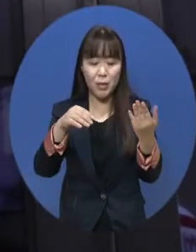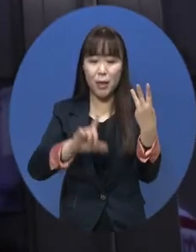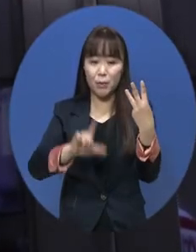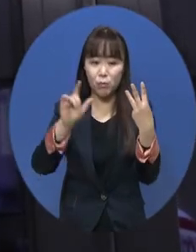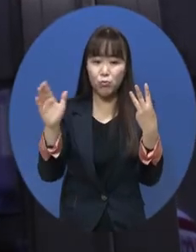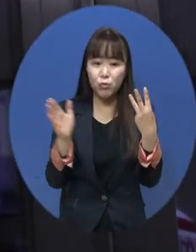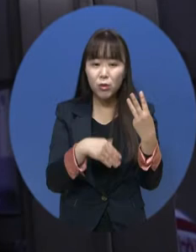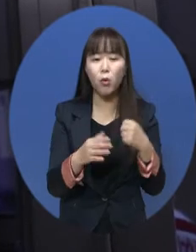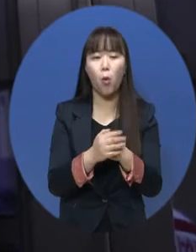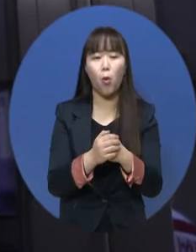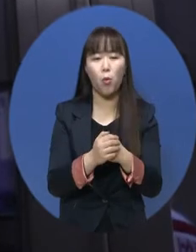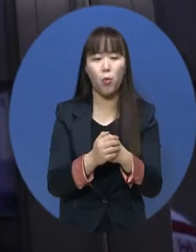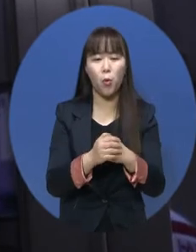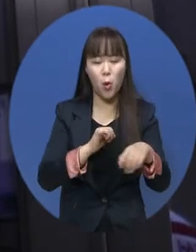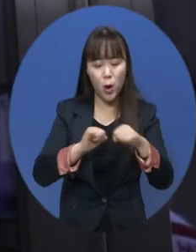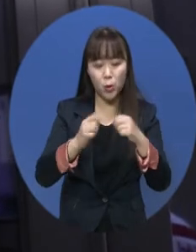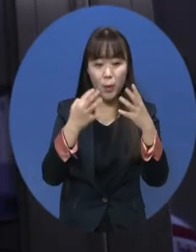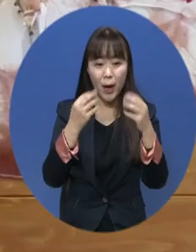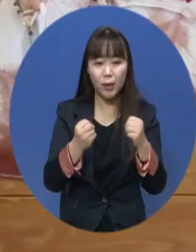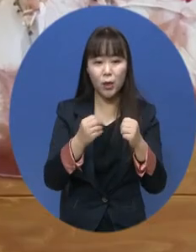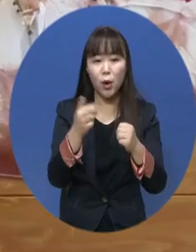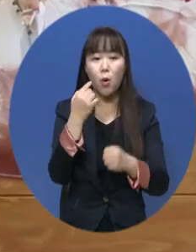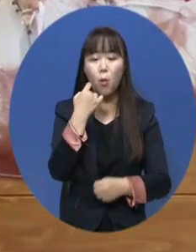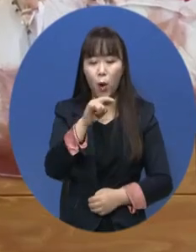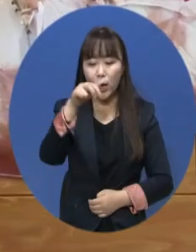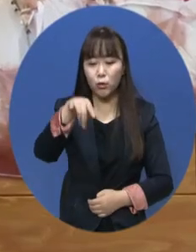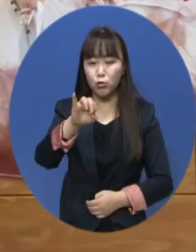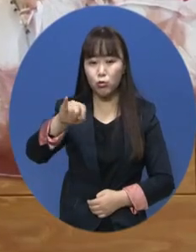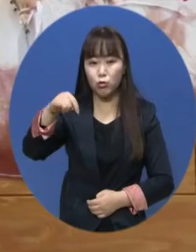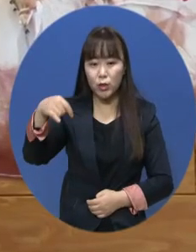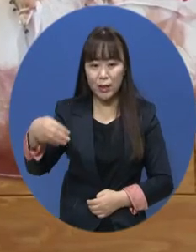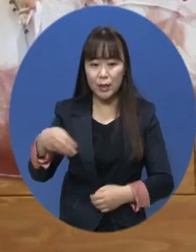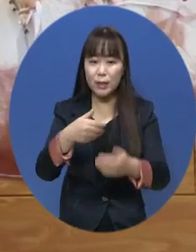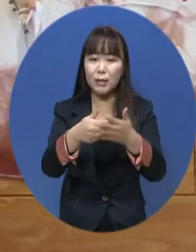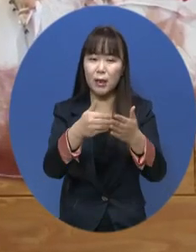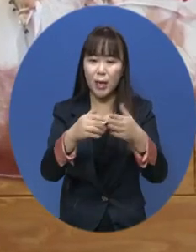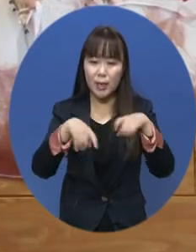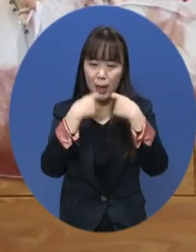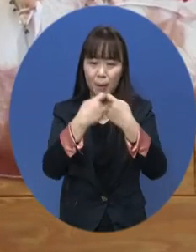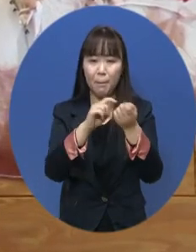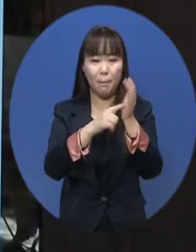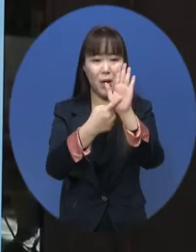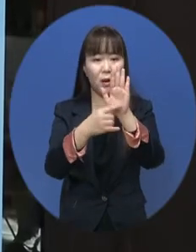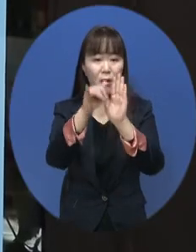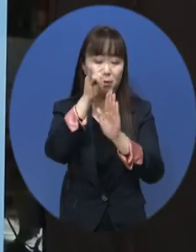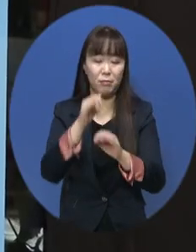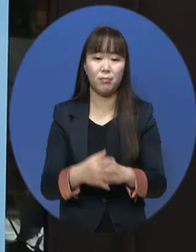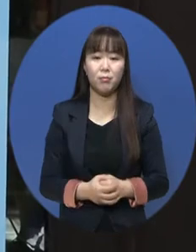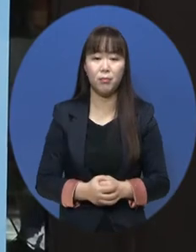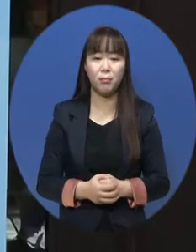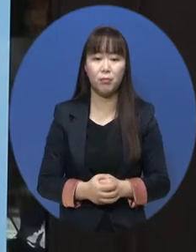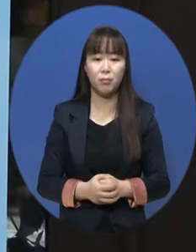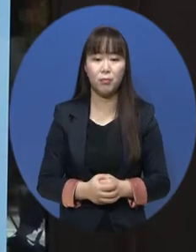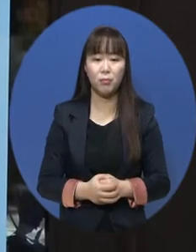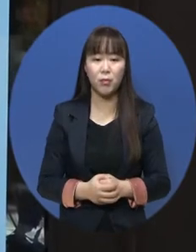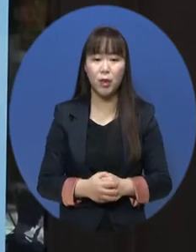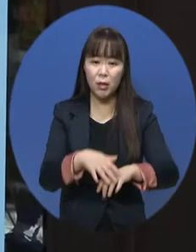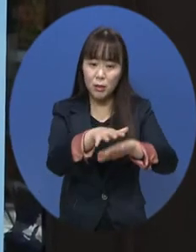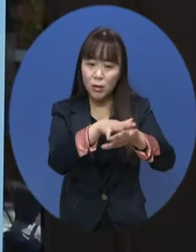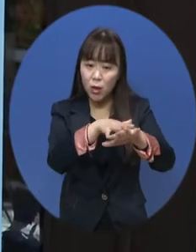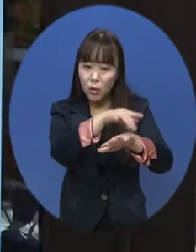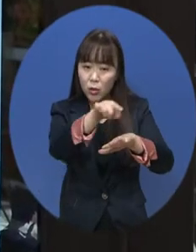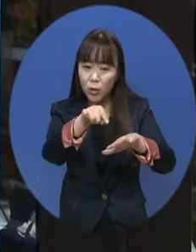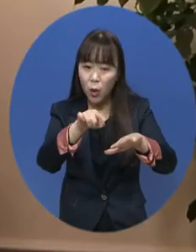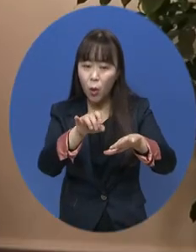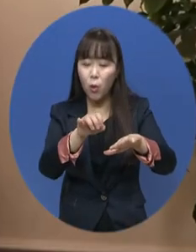왕성한 작품 활동을 하고 있는 우전 황주일 작가의 개인전이 열리고 있습니다. 오색의 천위의